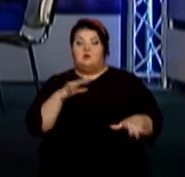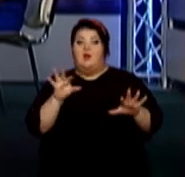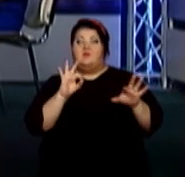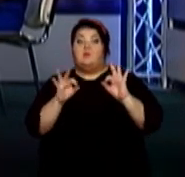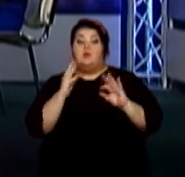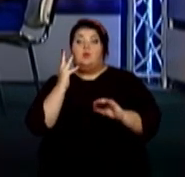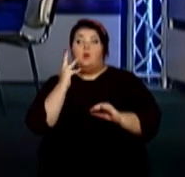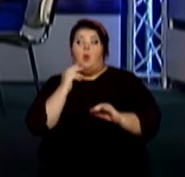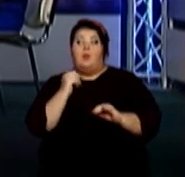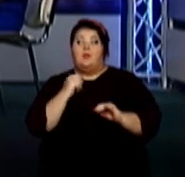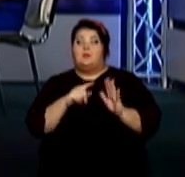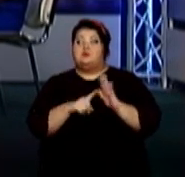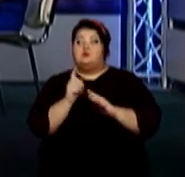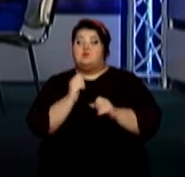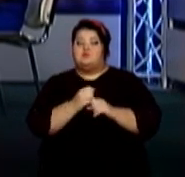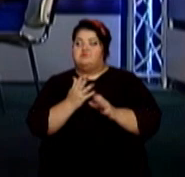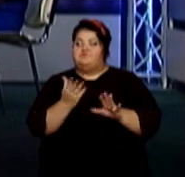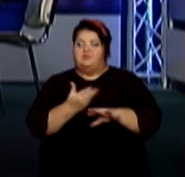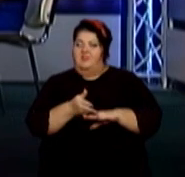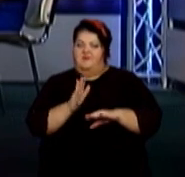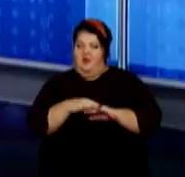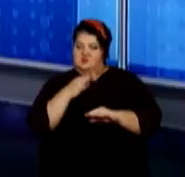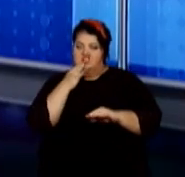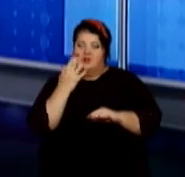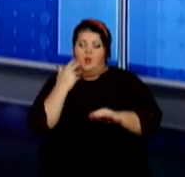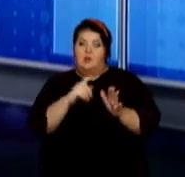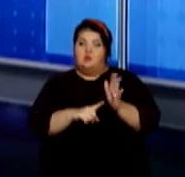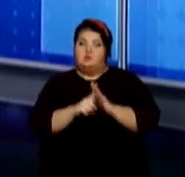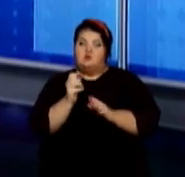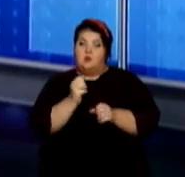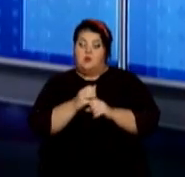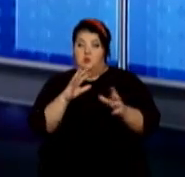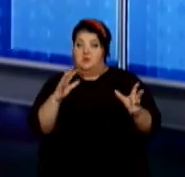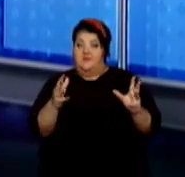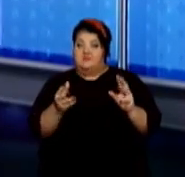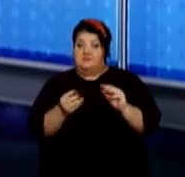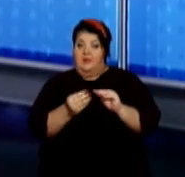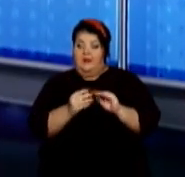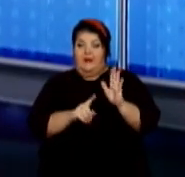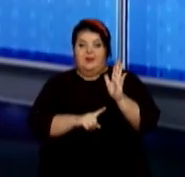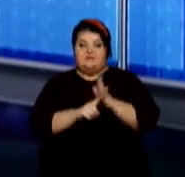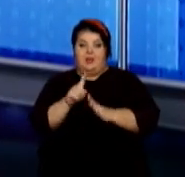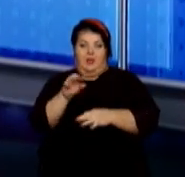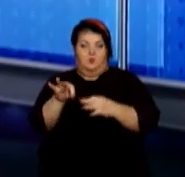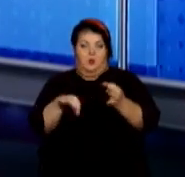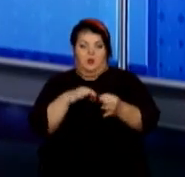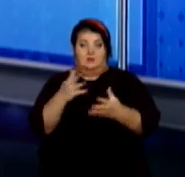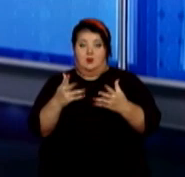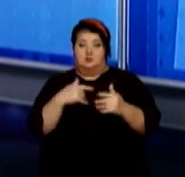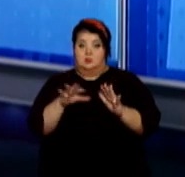розпочнуться роботи? Важко сказати, коли розпочнуться роботи. Взагалі, старт проєкту, якщо оберуть,